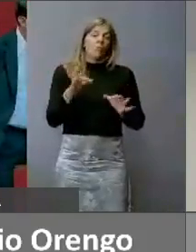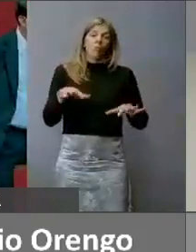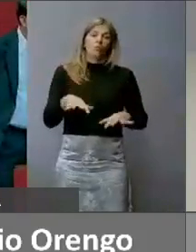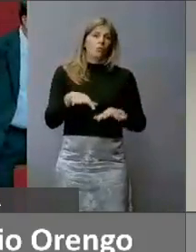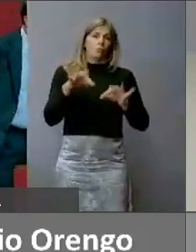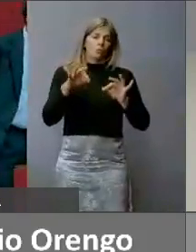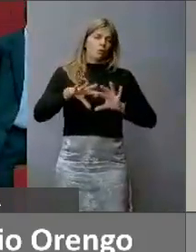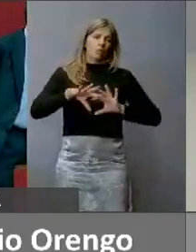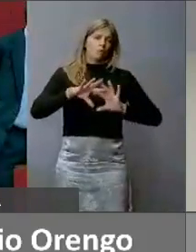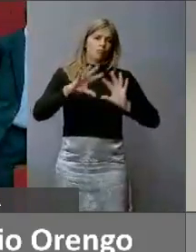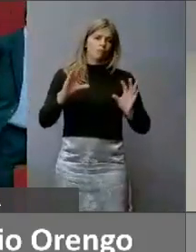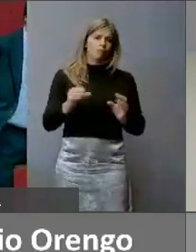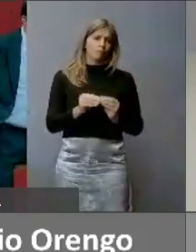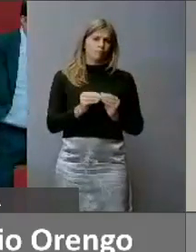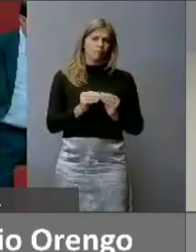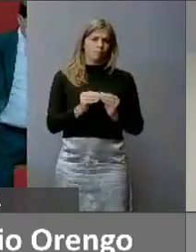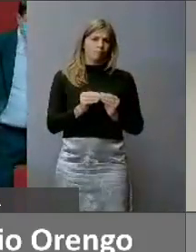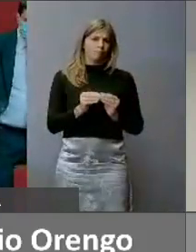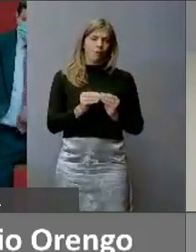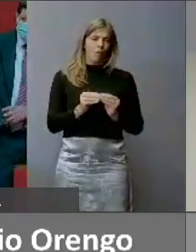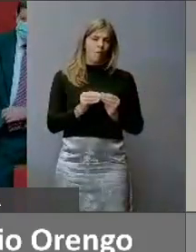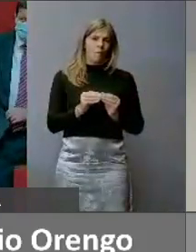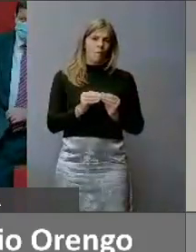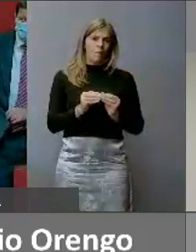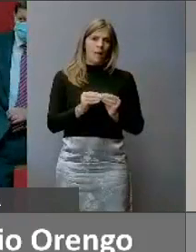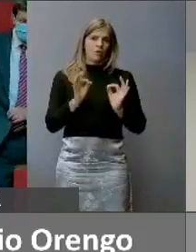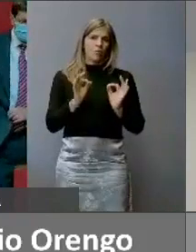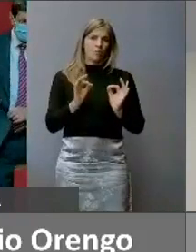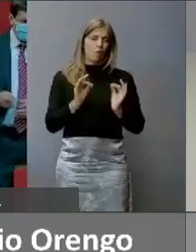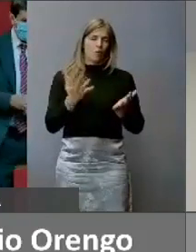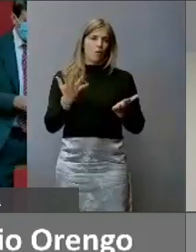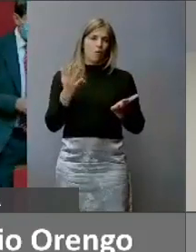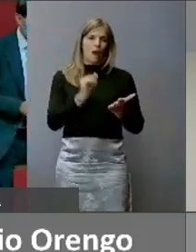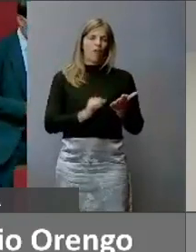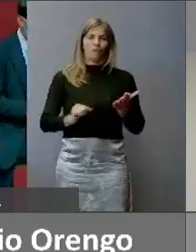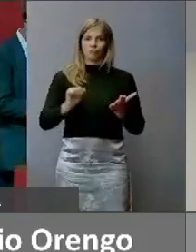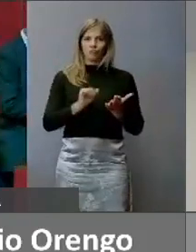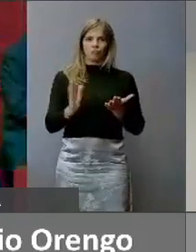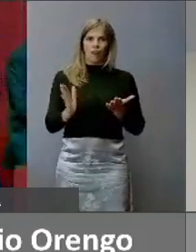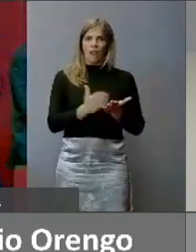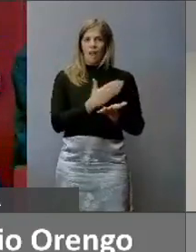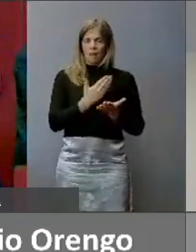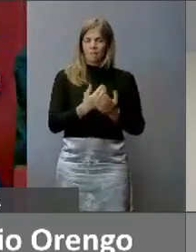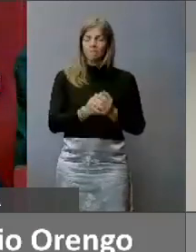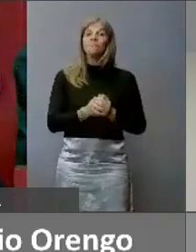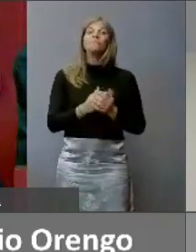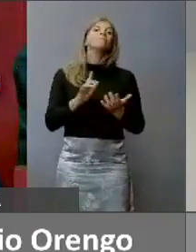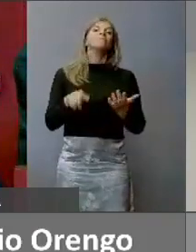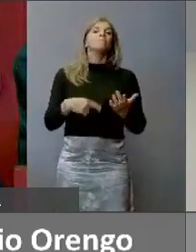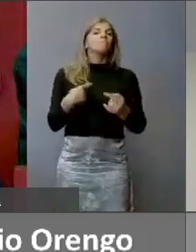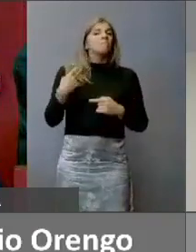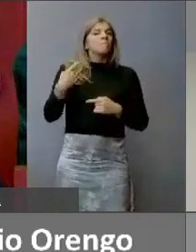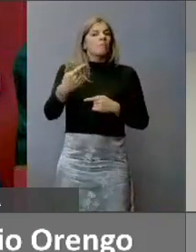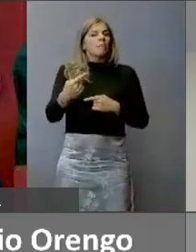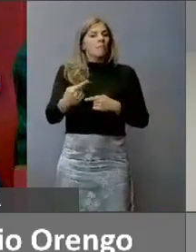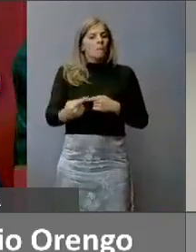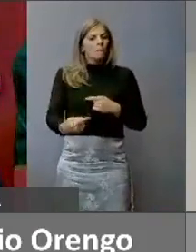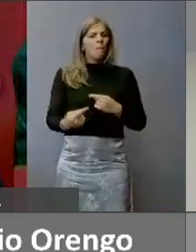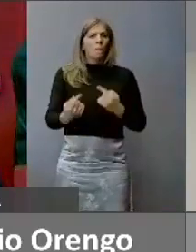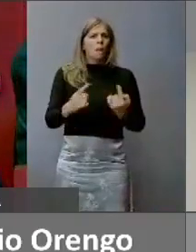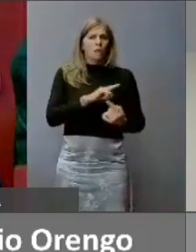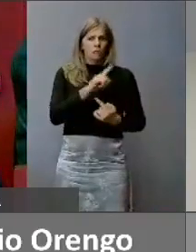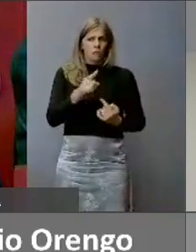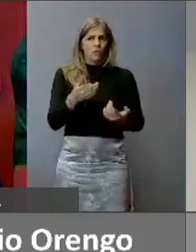quasi azzeramento di quello che era il traffico aeroportuale successivamente anche ad oggi